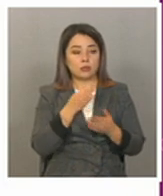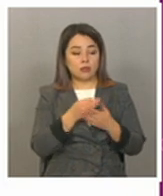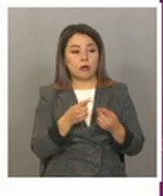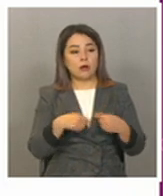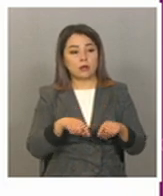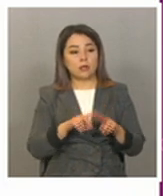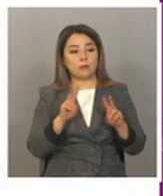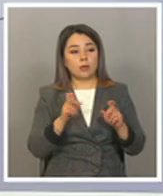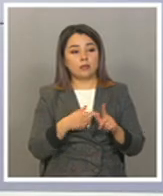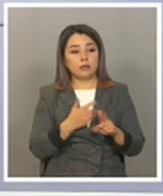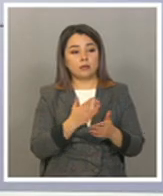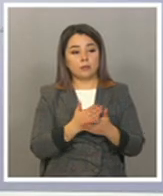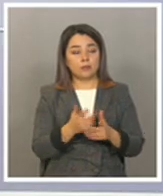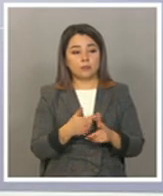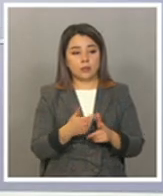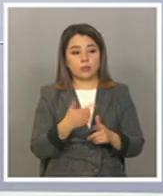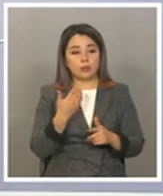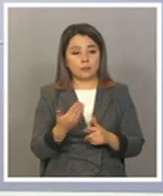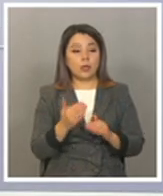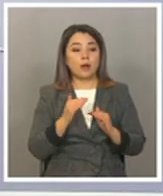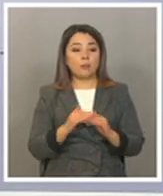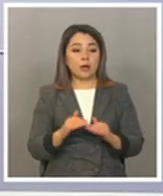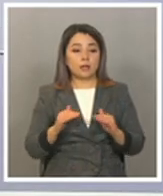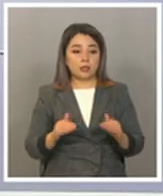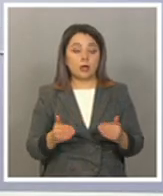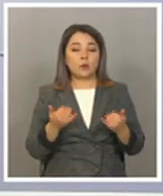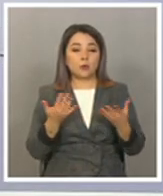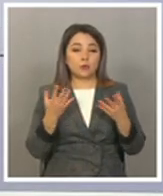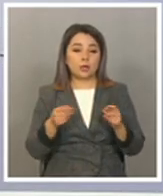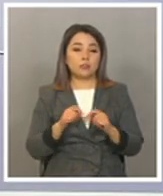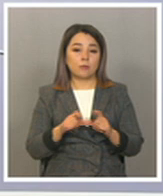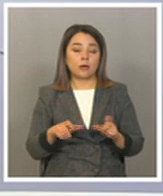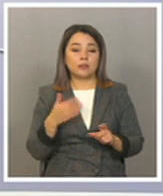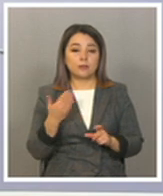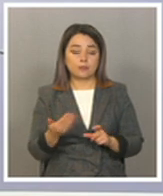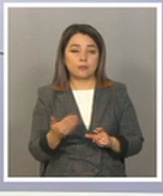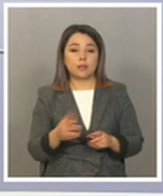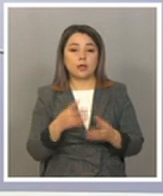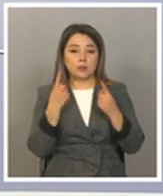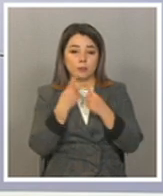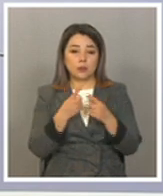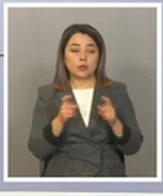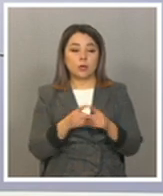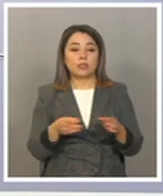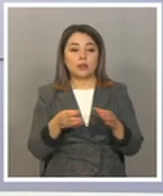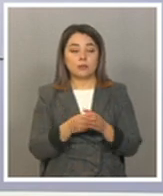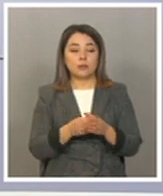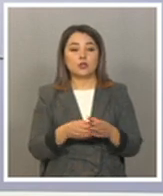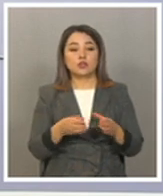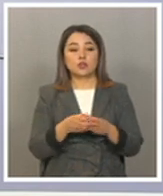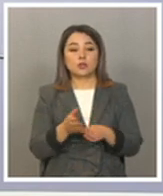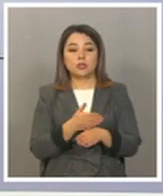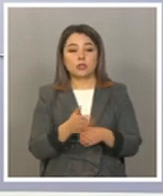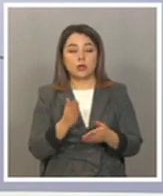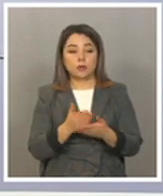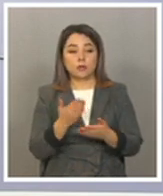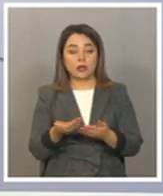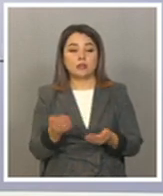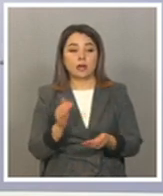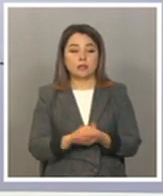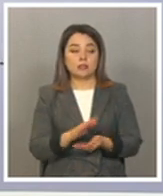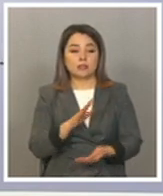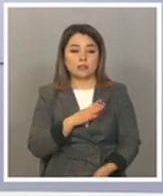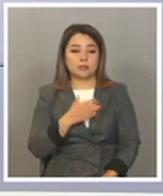деп аталады. Балалар, бүгінгі сабақта мәліметтер типінің жіктелуімен